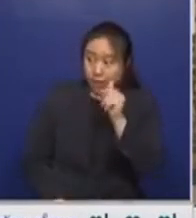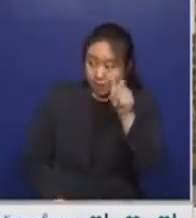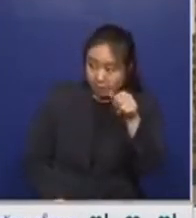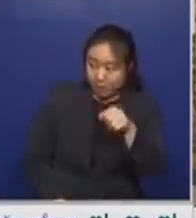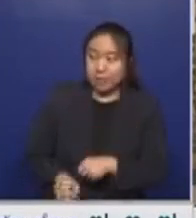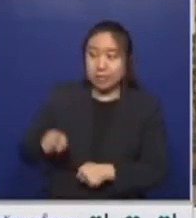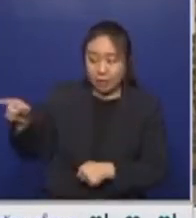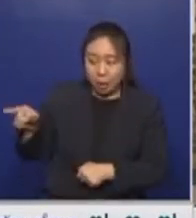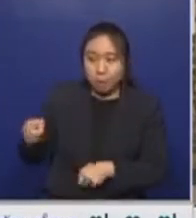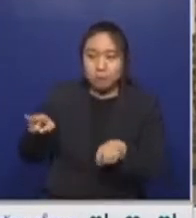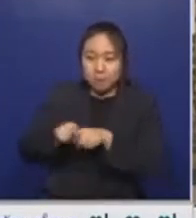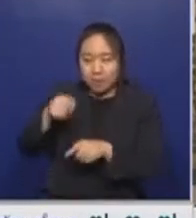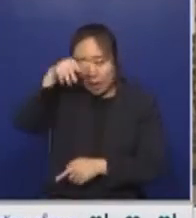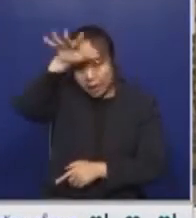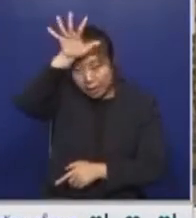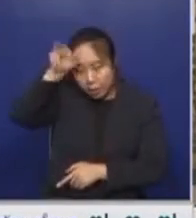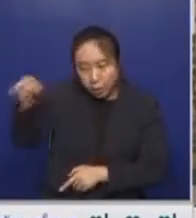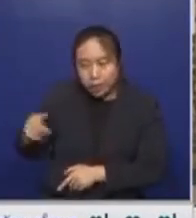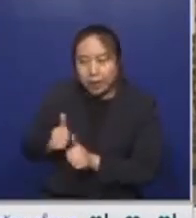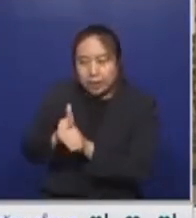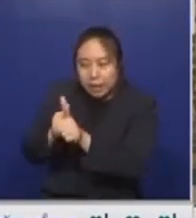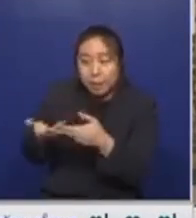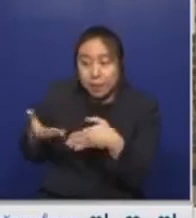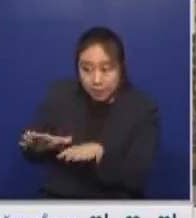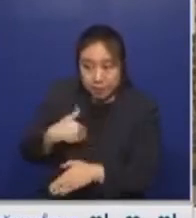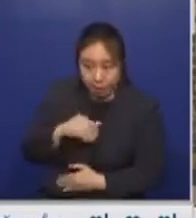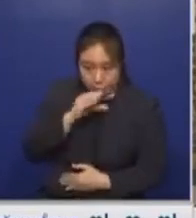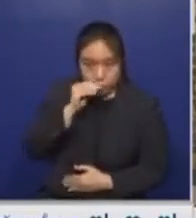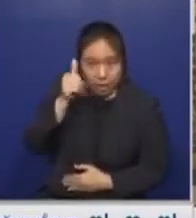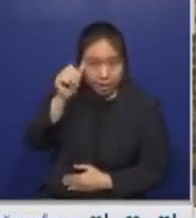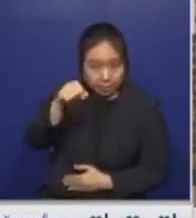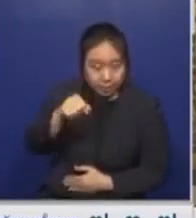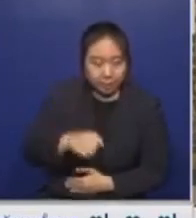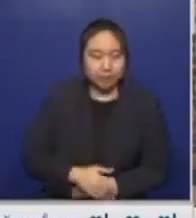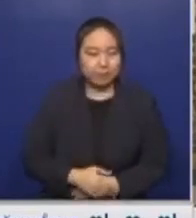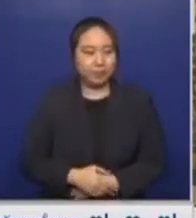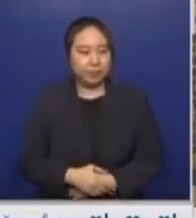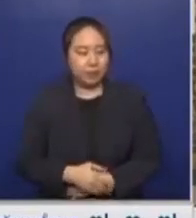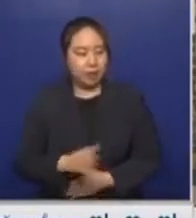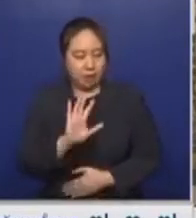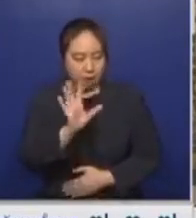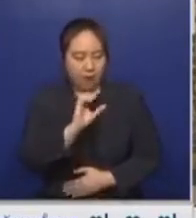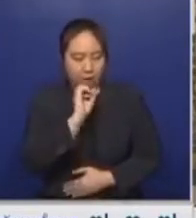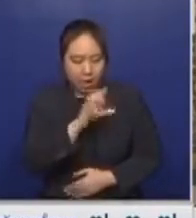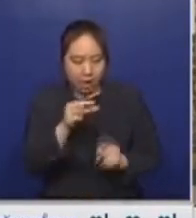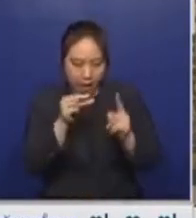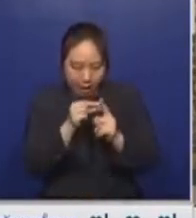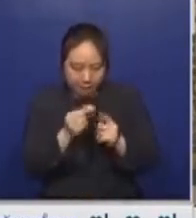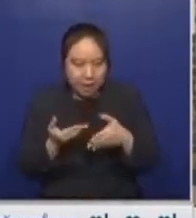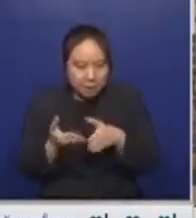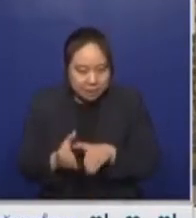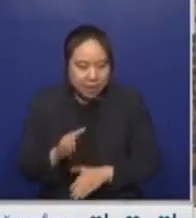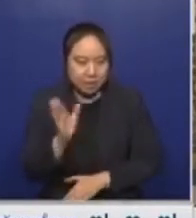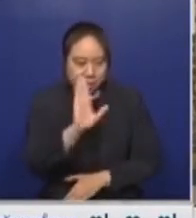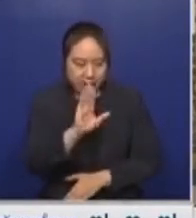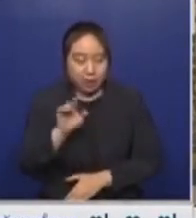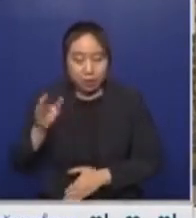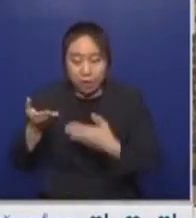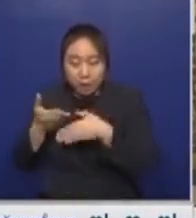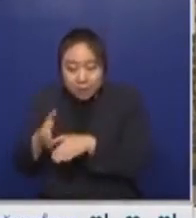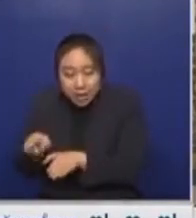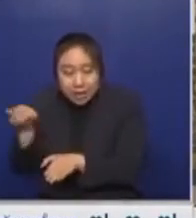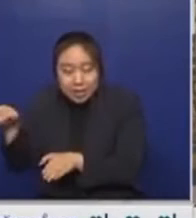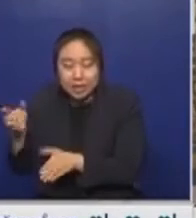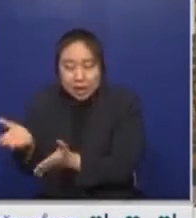ใช้ธนาธรเนี่ยพูดได้ใช่ไหมครับ ผมห้ามก็ไม่ให้ใช้คำว่ามารับใช้พลเอกประยุทธ์แล้วถ้าเราจะไปใช้